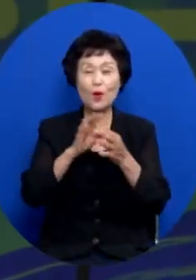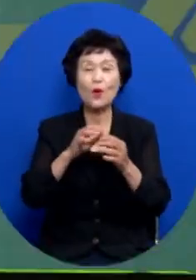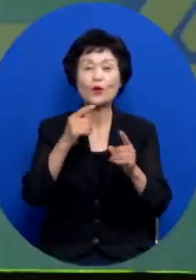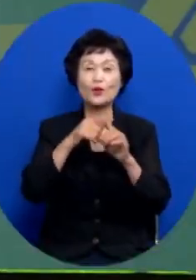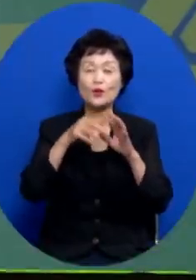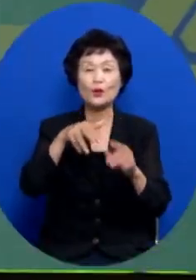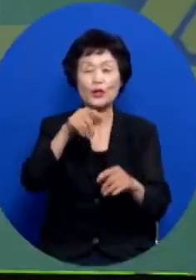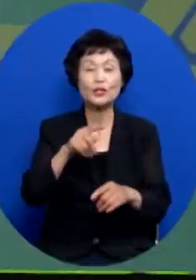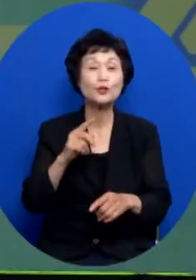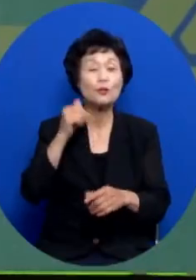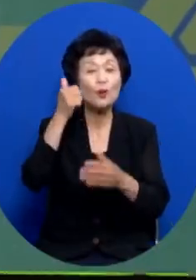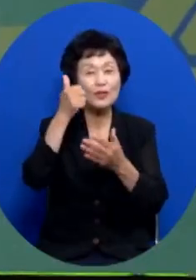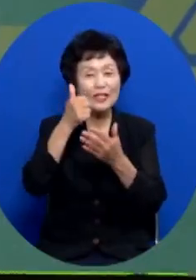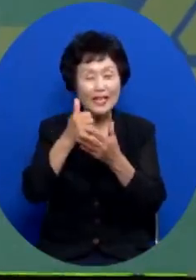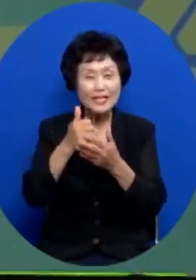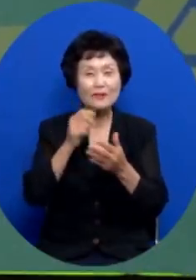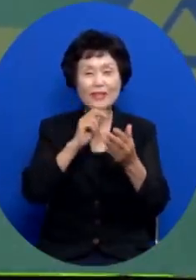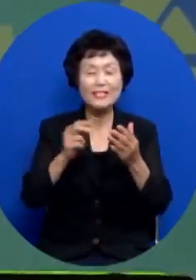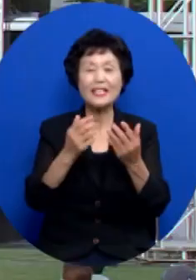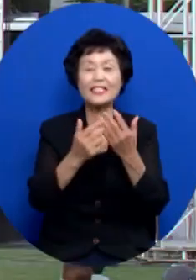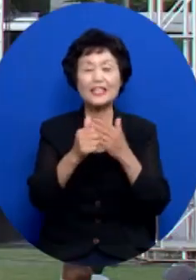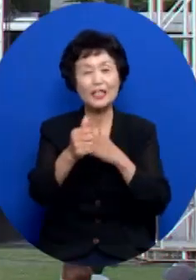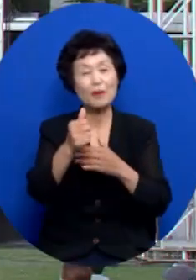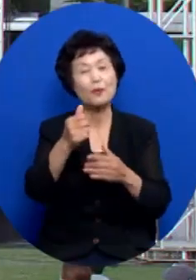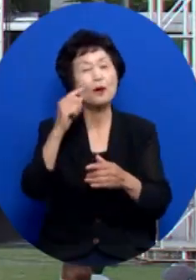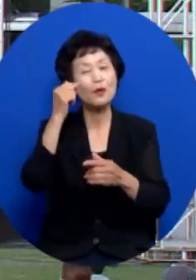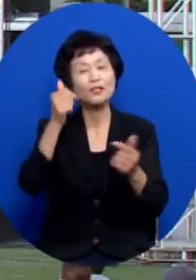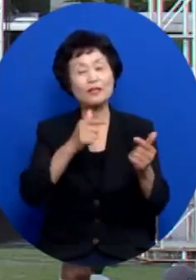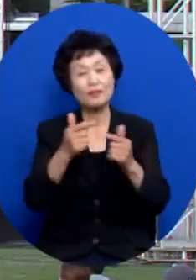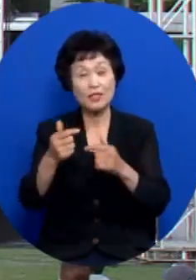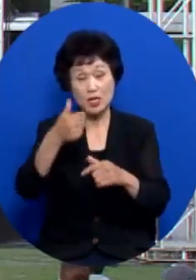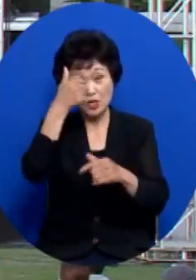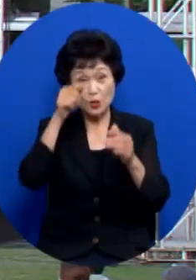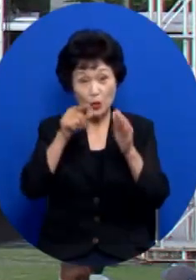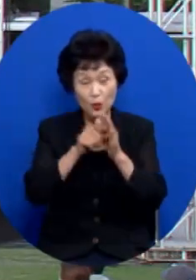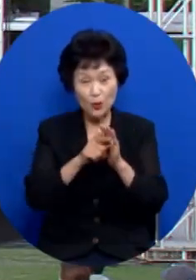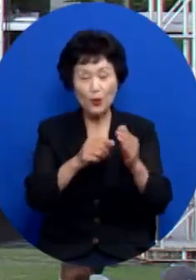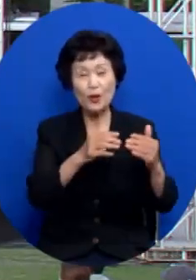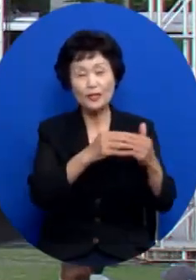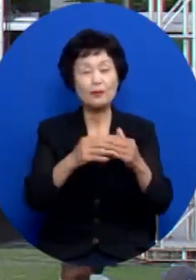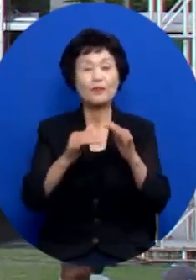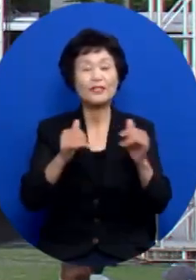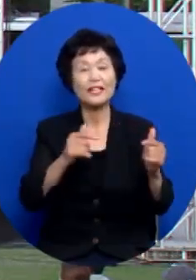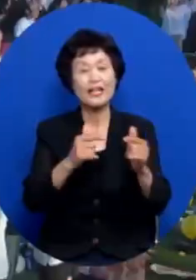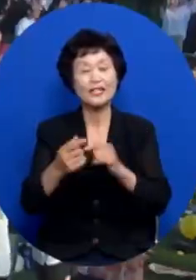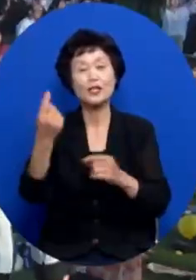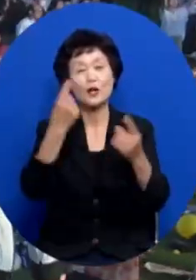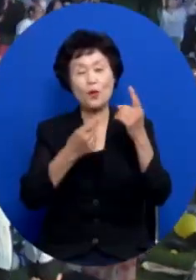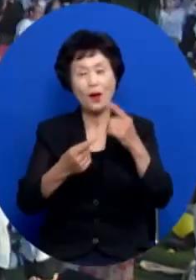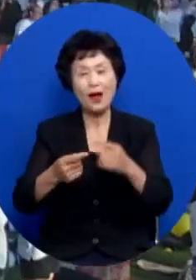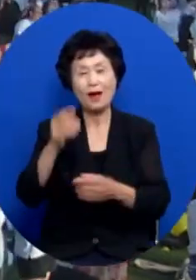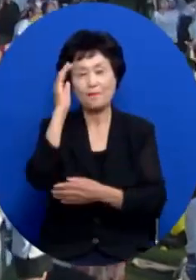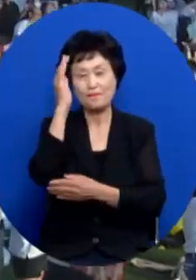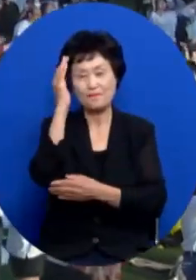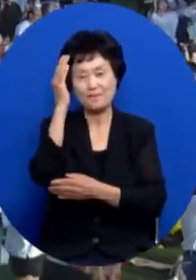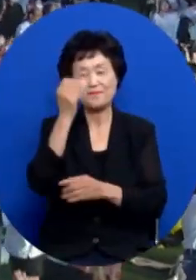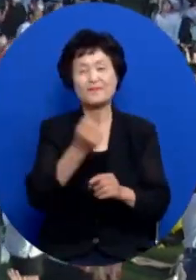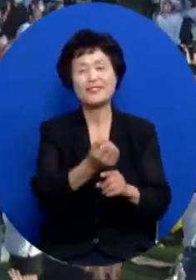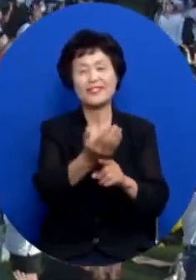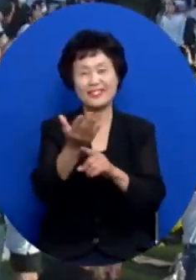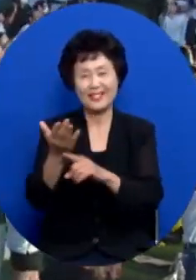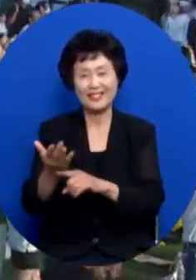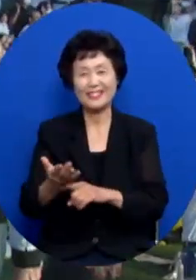목사, 더크로스처치 박종호 목사 등 기독교계 리더십들이 말씀을 전해 의미를 더했습니다. CTS